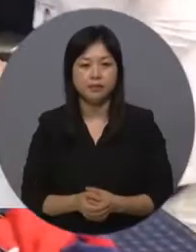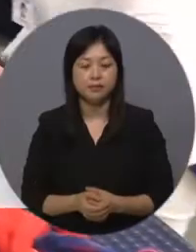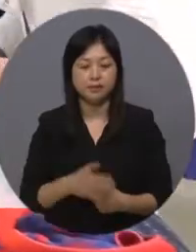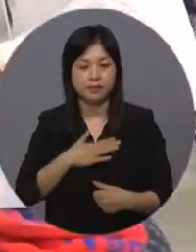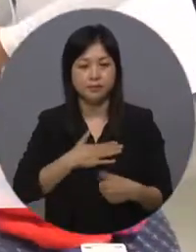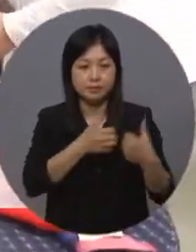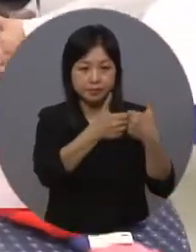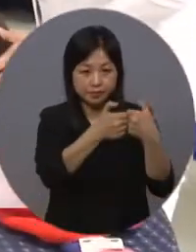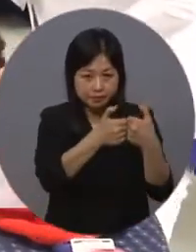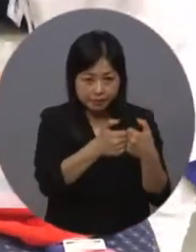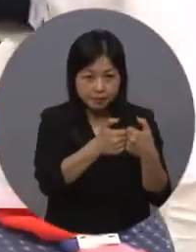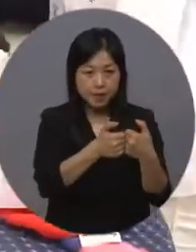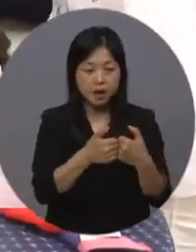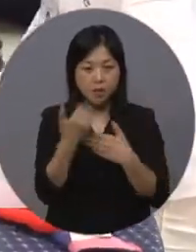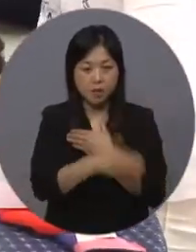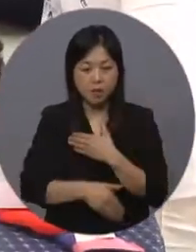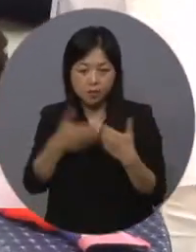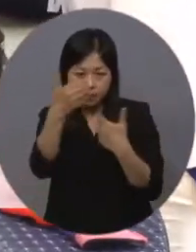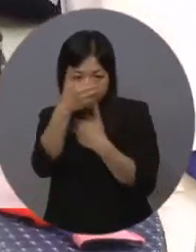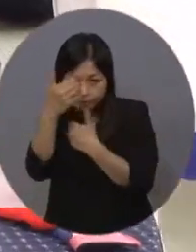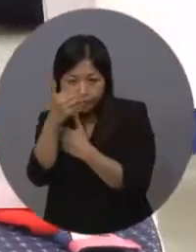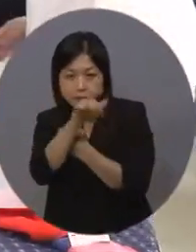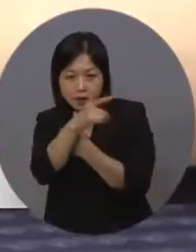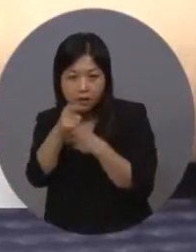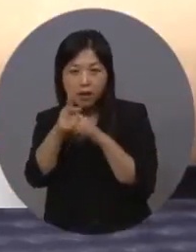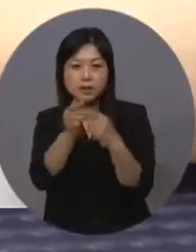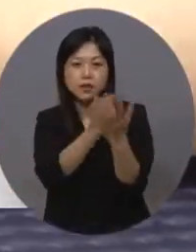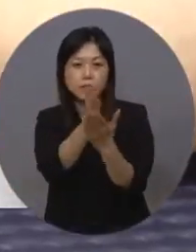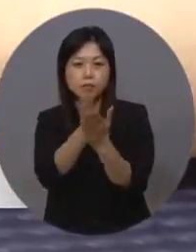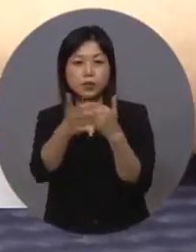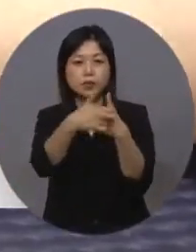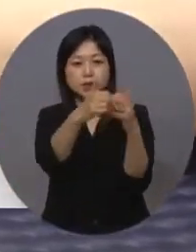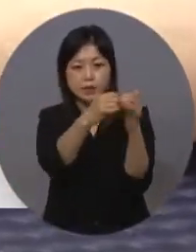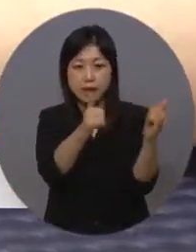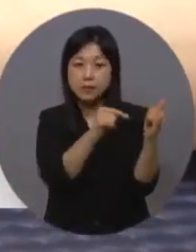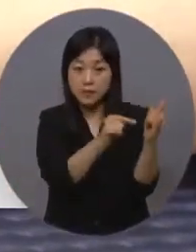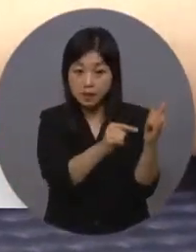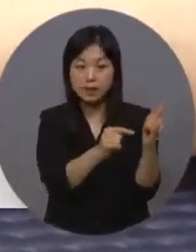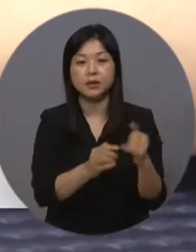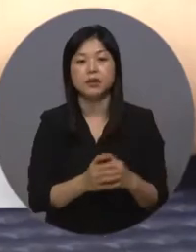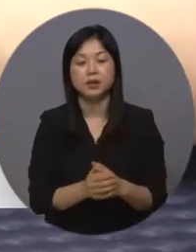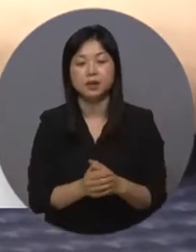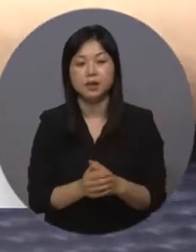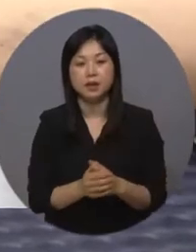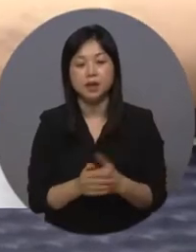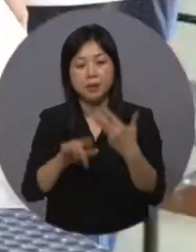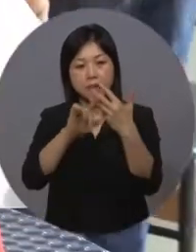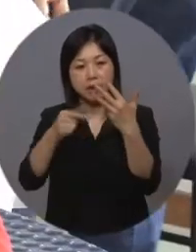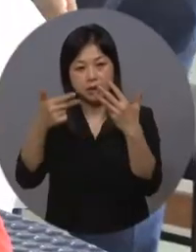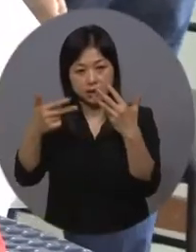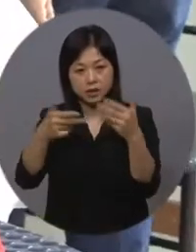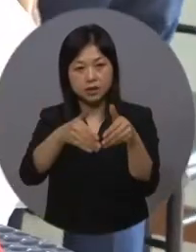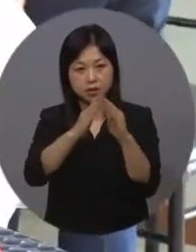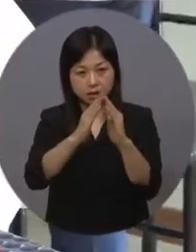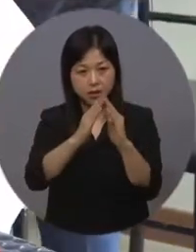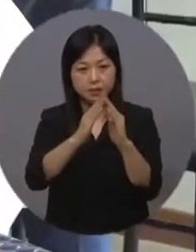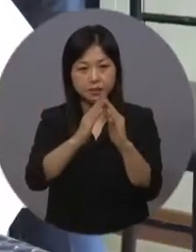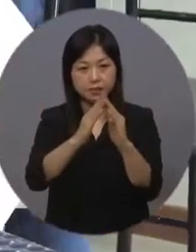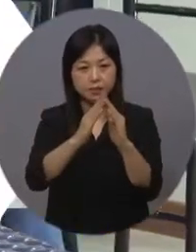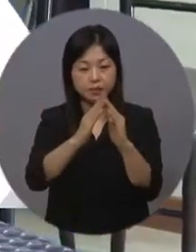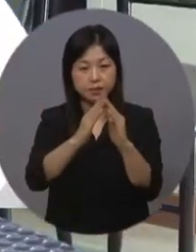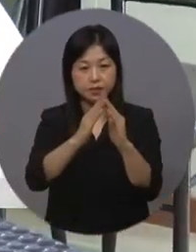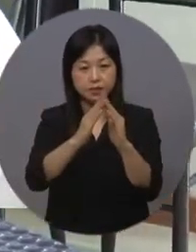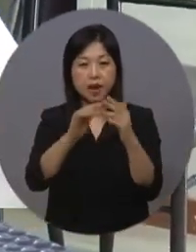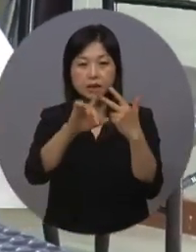심리상담사와 자세교정사 등 다양한 의료분야 전문가들로 구성된 의료봉사원은 지난달 7일 설립하여